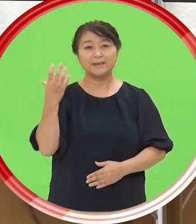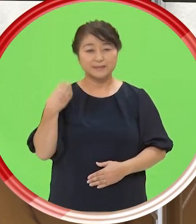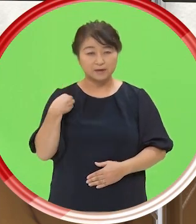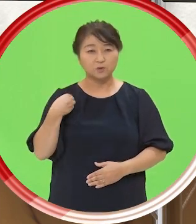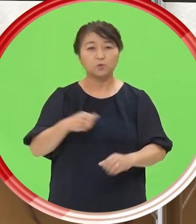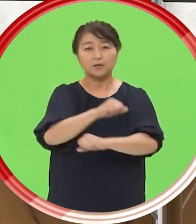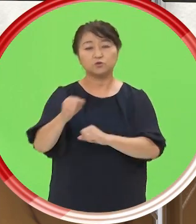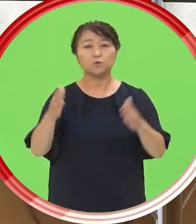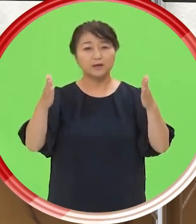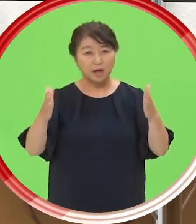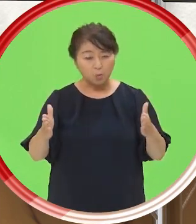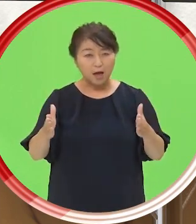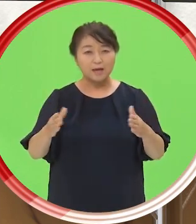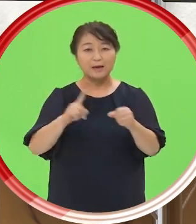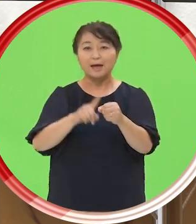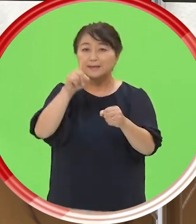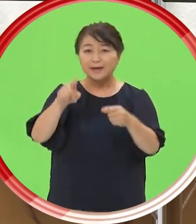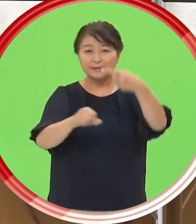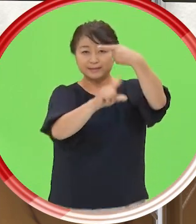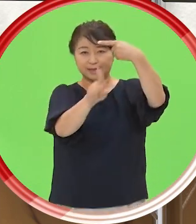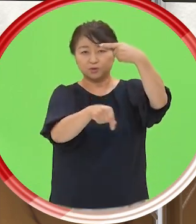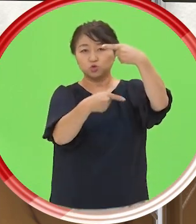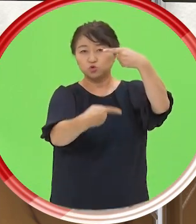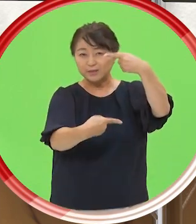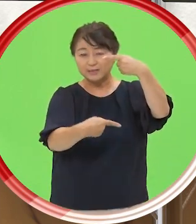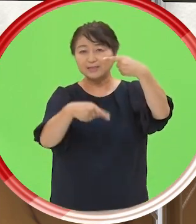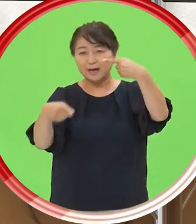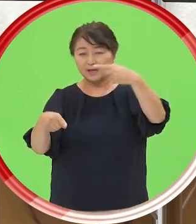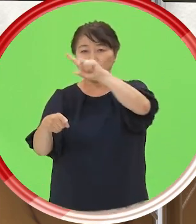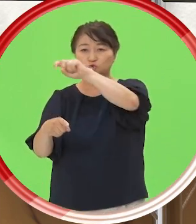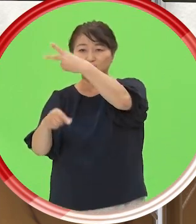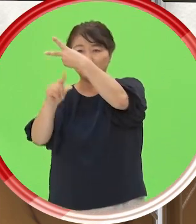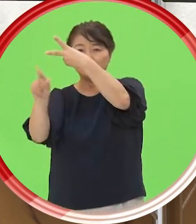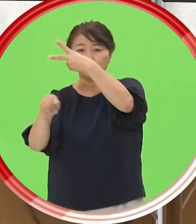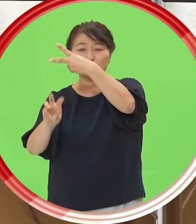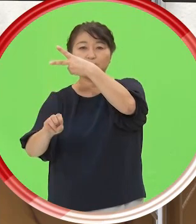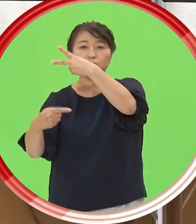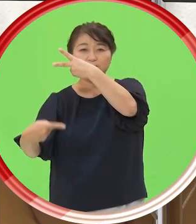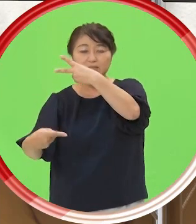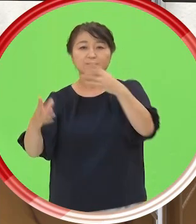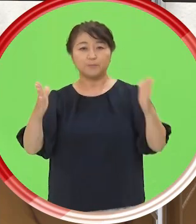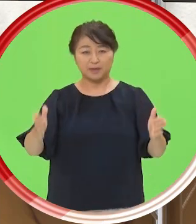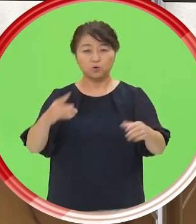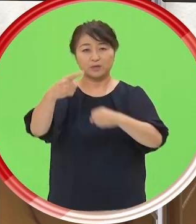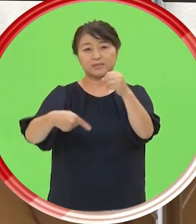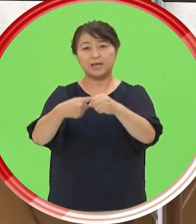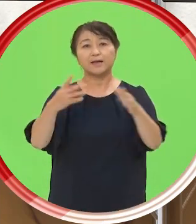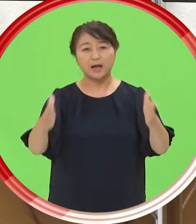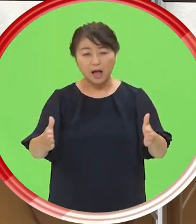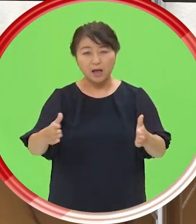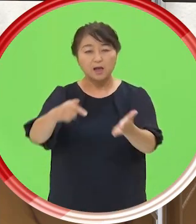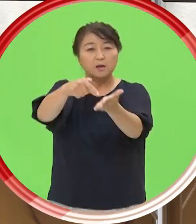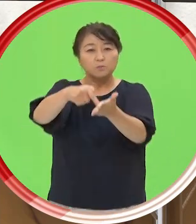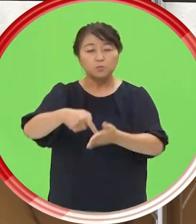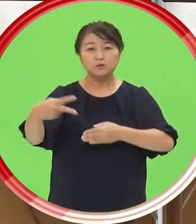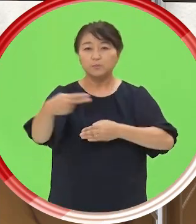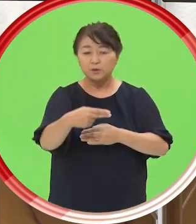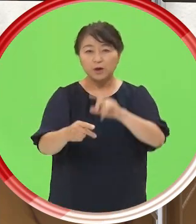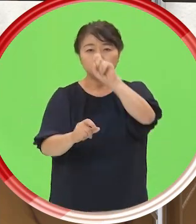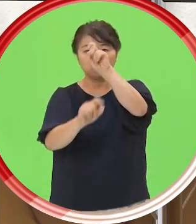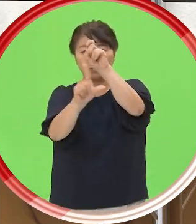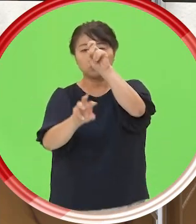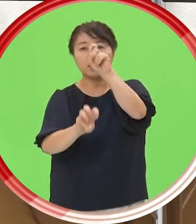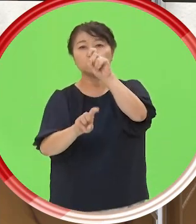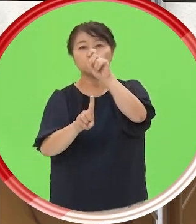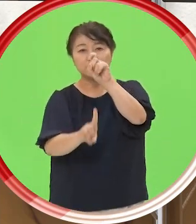ーの活動期間は来年1月1日から12月31日までの1年間で、応募期間は10月31